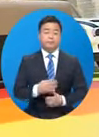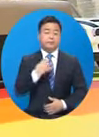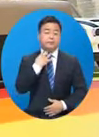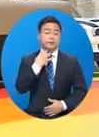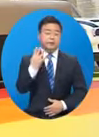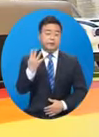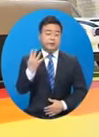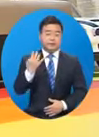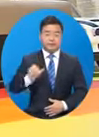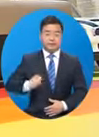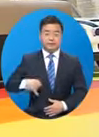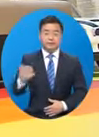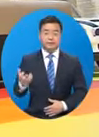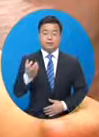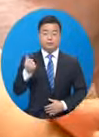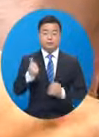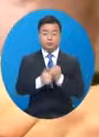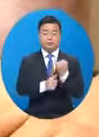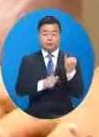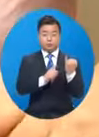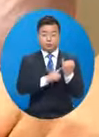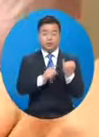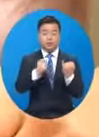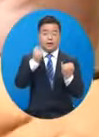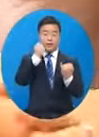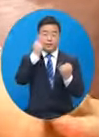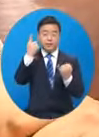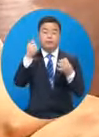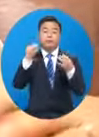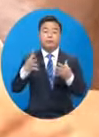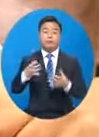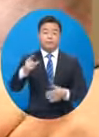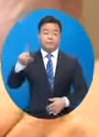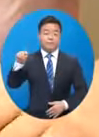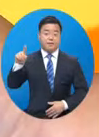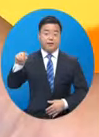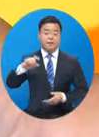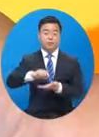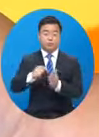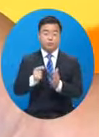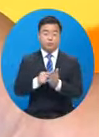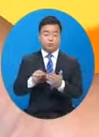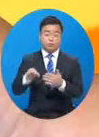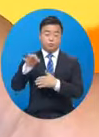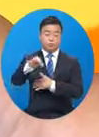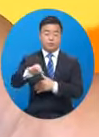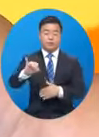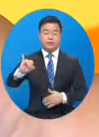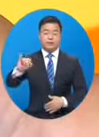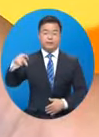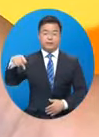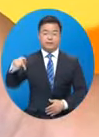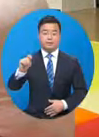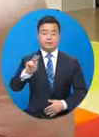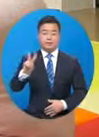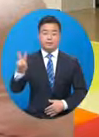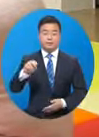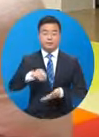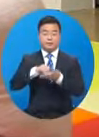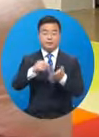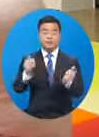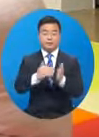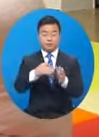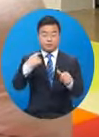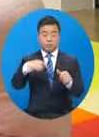4살배기 딸을 둔 주부 강희정 씨는 한 달에 만 원을 넘게 내는 IPTV 상품에 가입했습니다. 교육용 유아